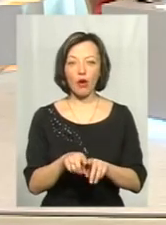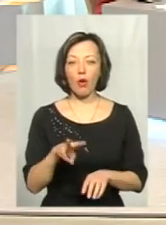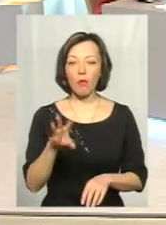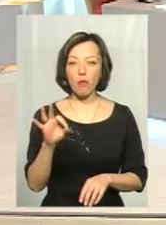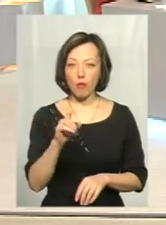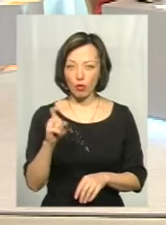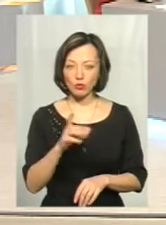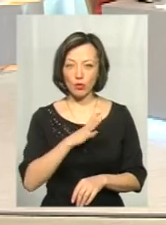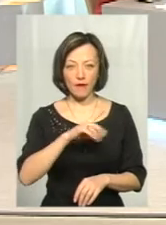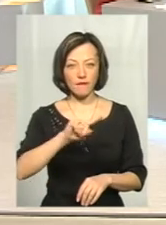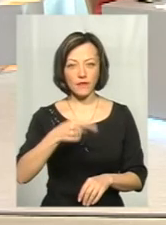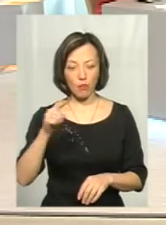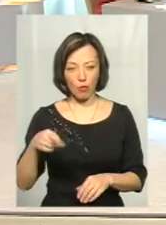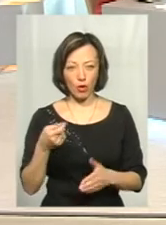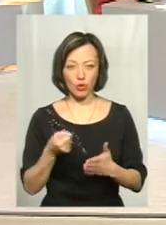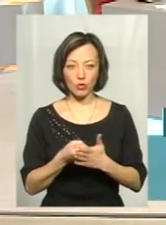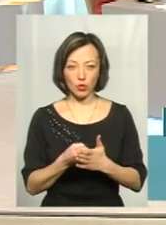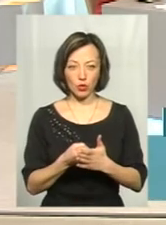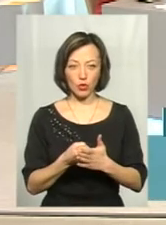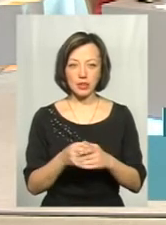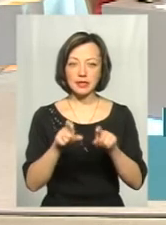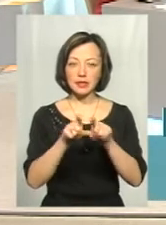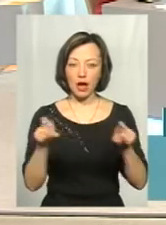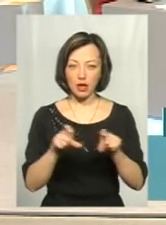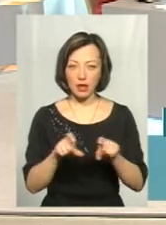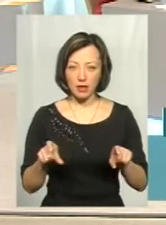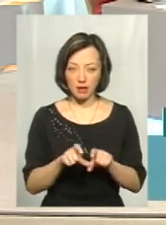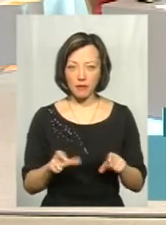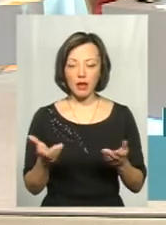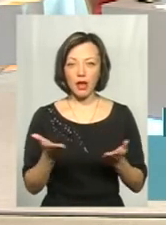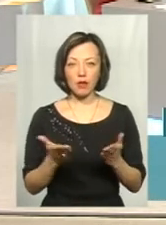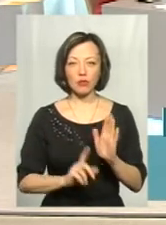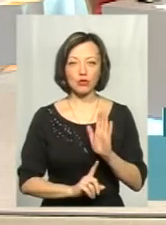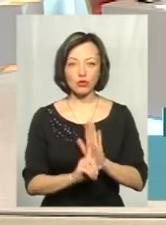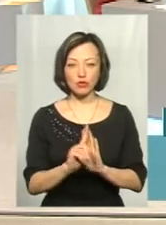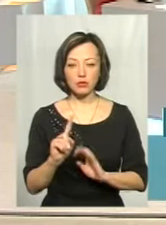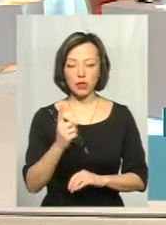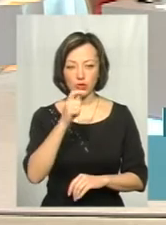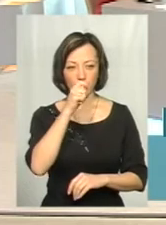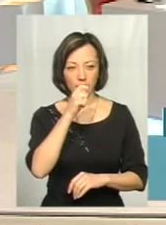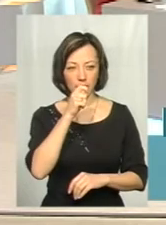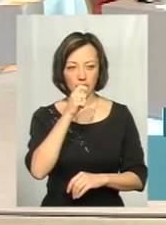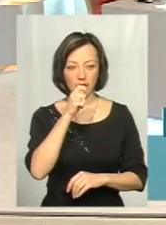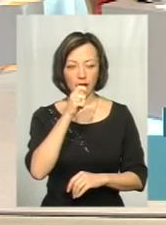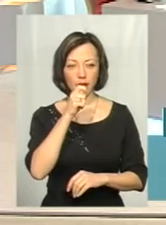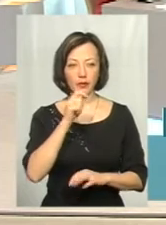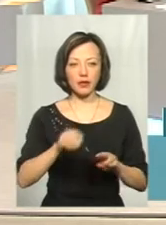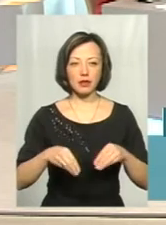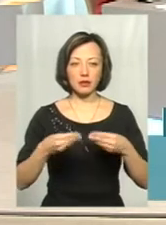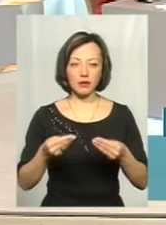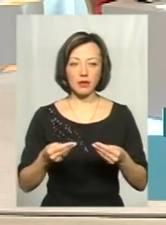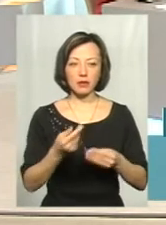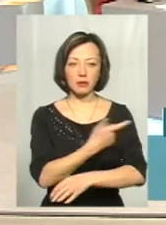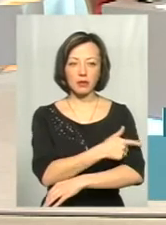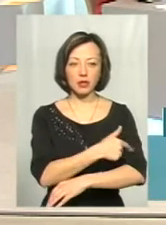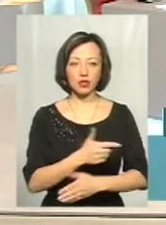були вимоги так, до закладів, які почнуть з 1 квітня все ж таки надавати